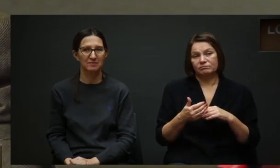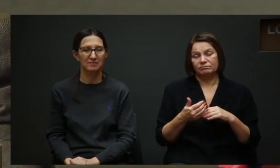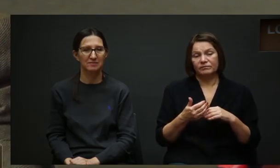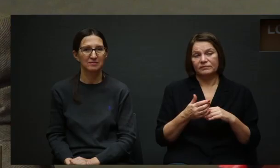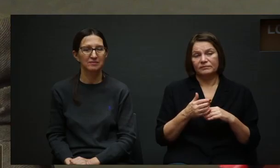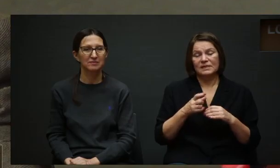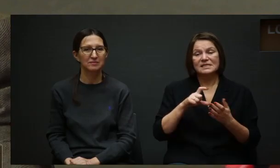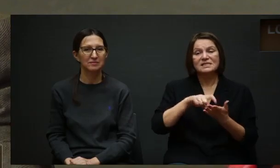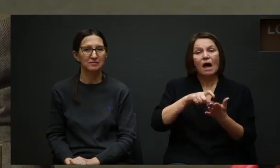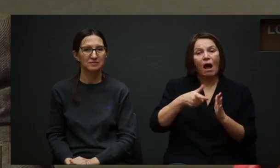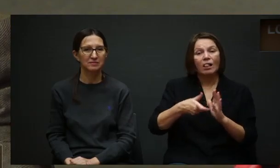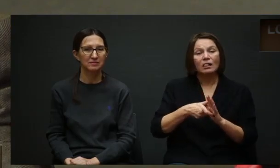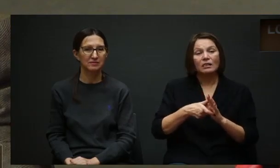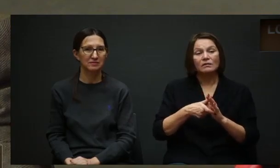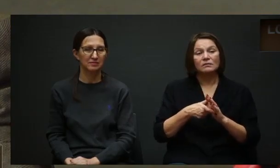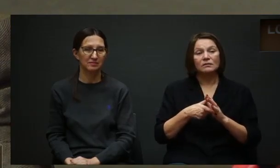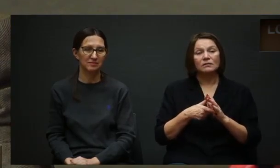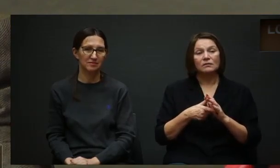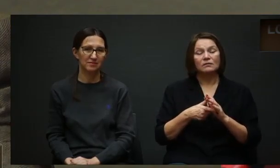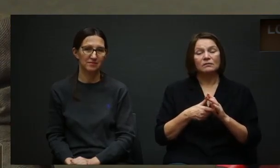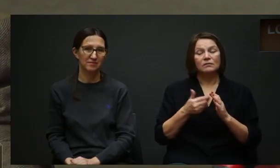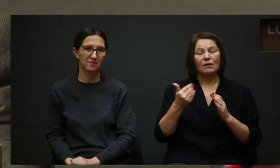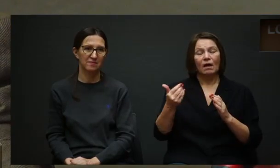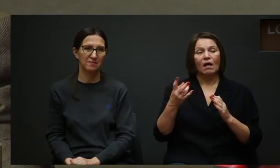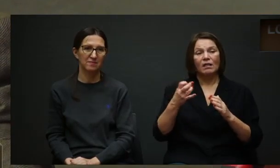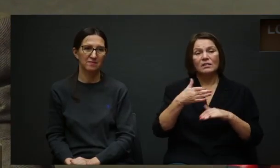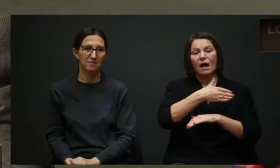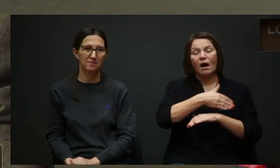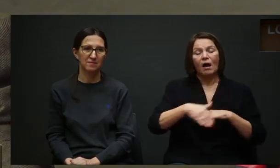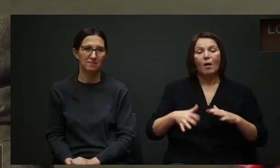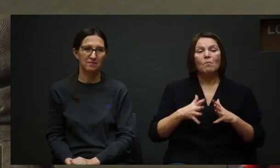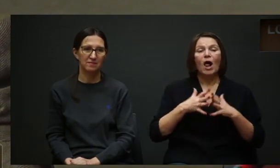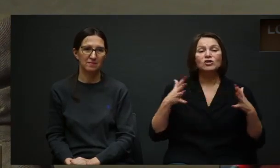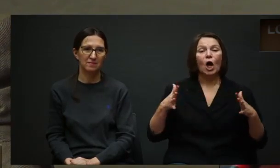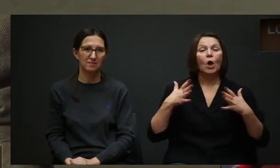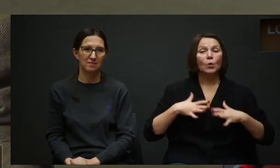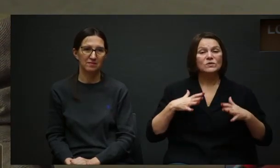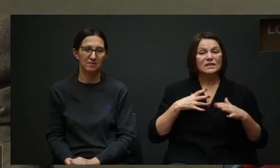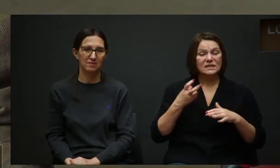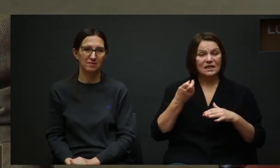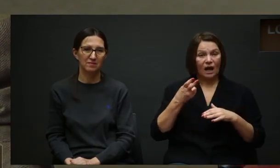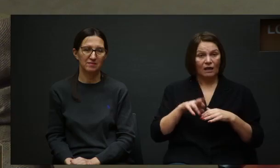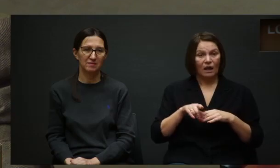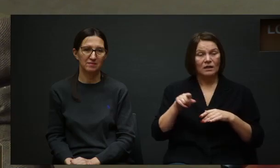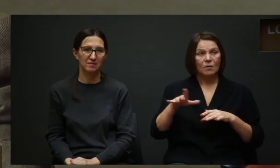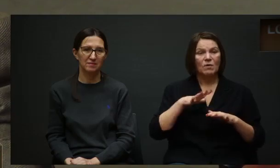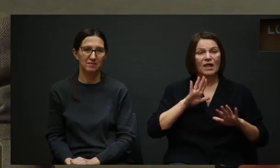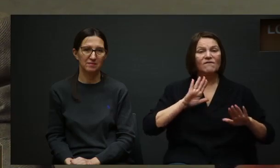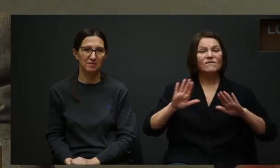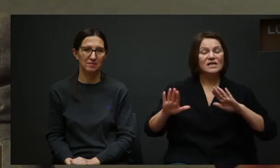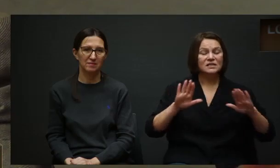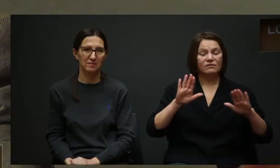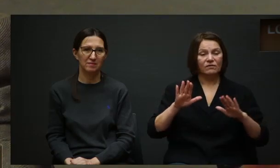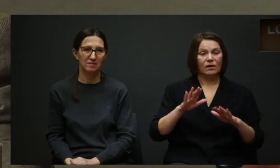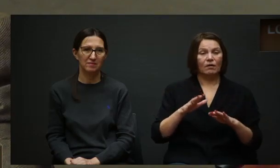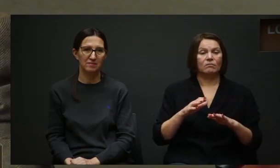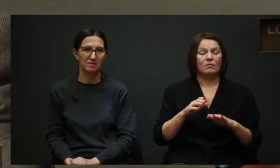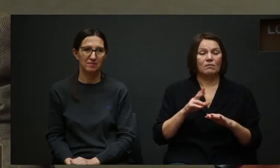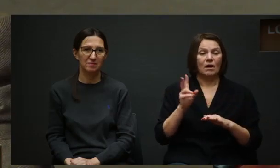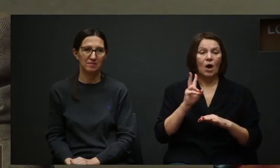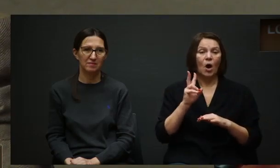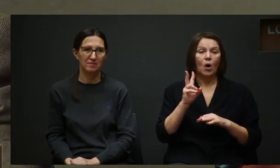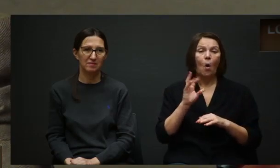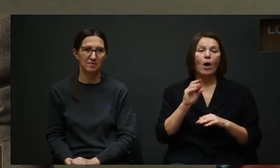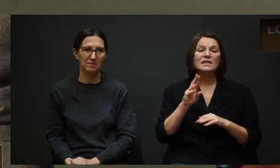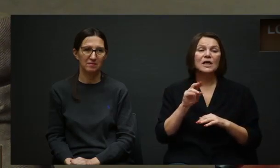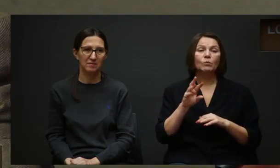полагать, зал на Большой Грузинской, наверное, где была какая-то выставка концептуалистов очередная. И